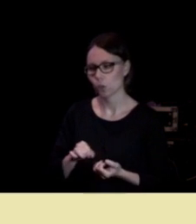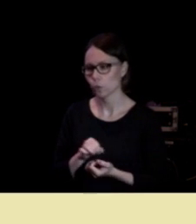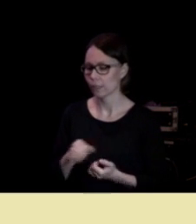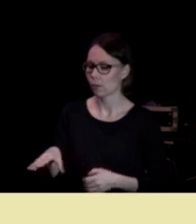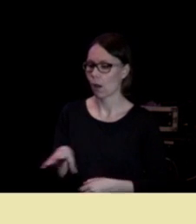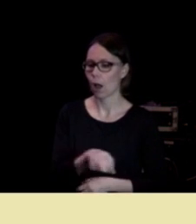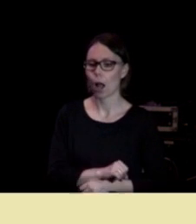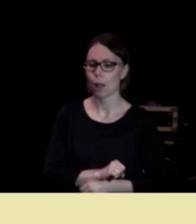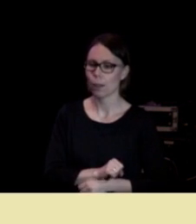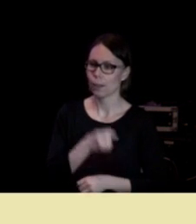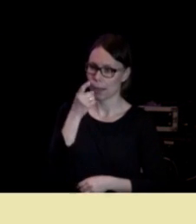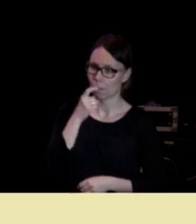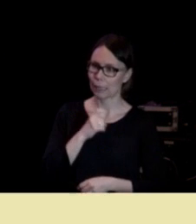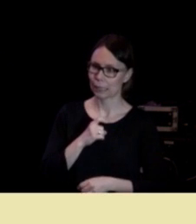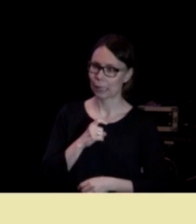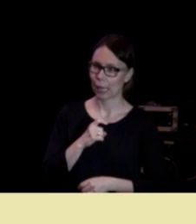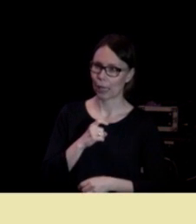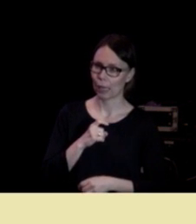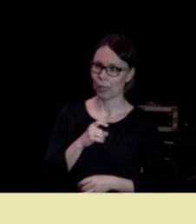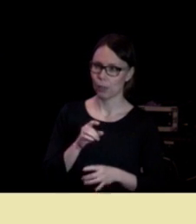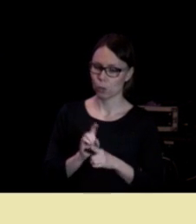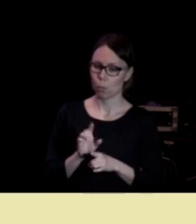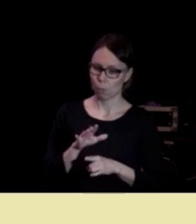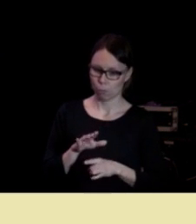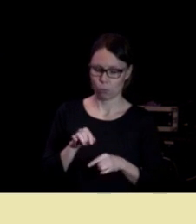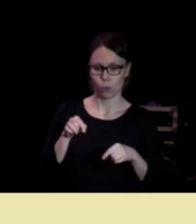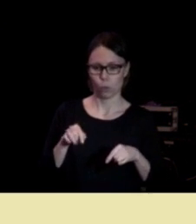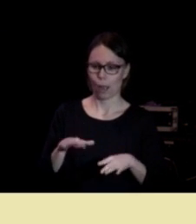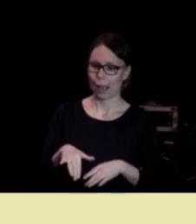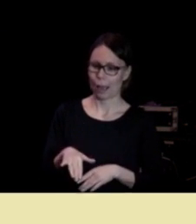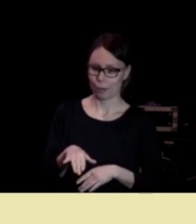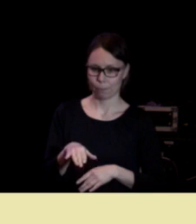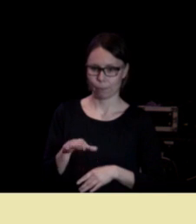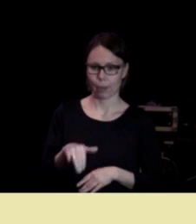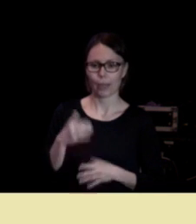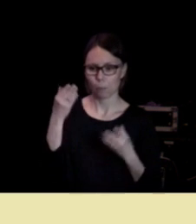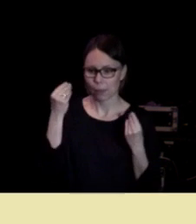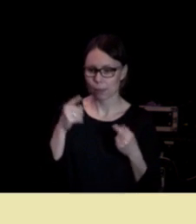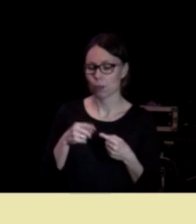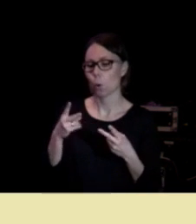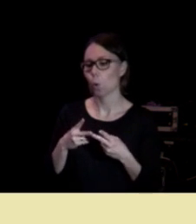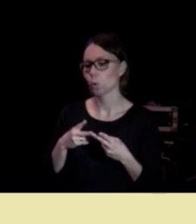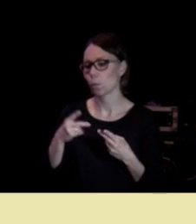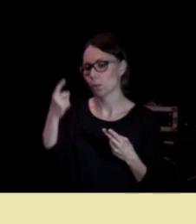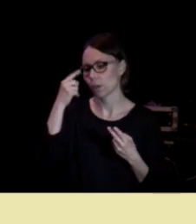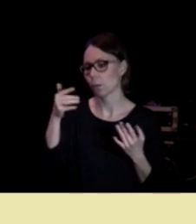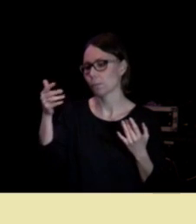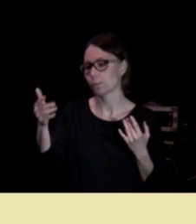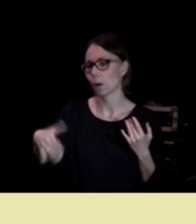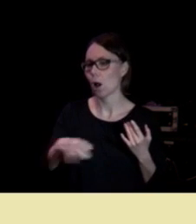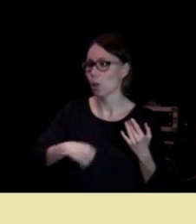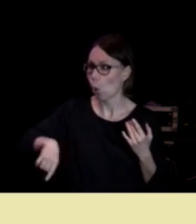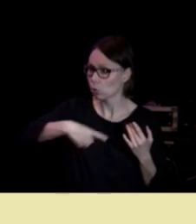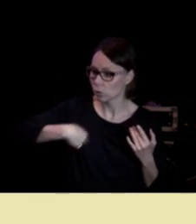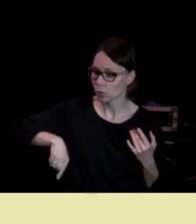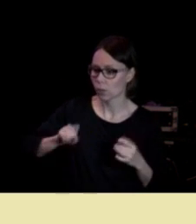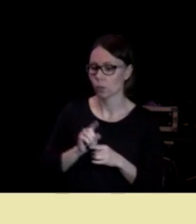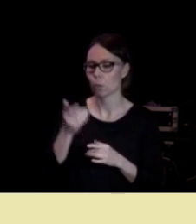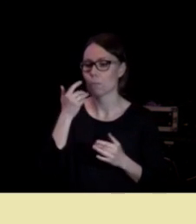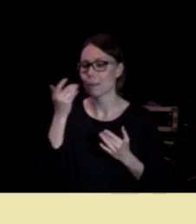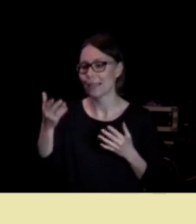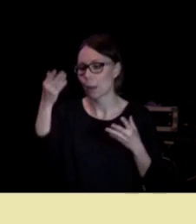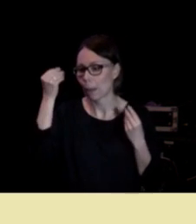alle menneskene som allerede er demente, men det er jo også med tanke på alle oss som kommer til å